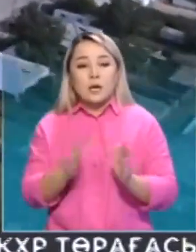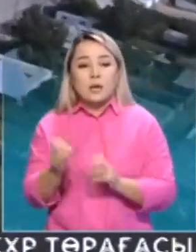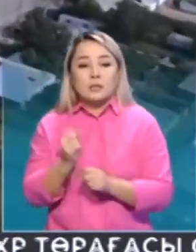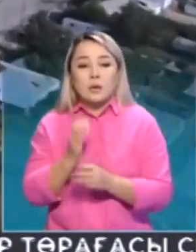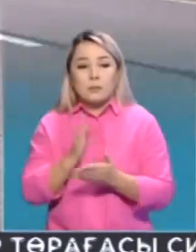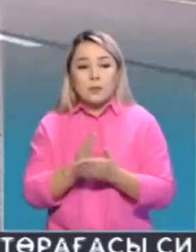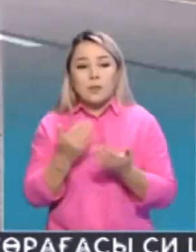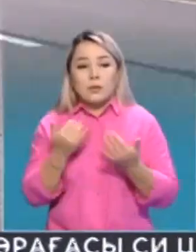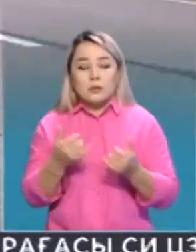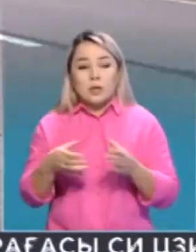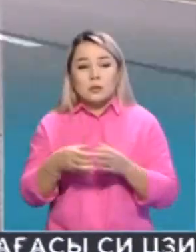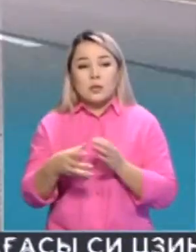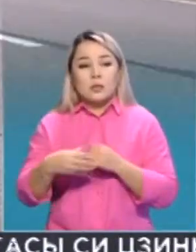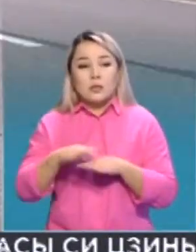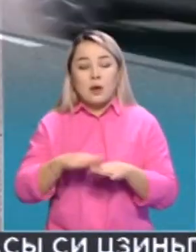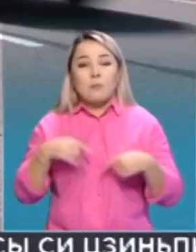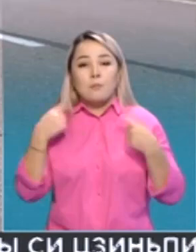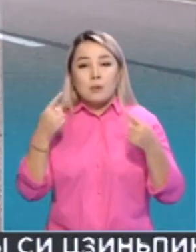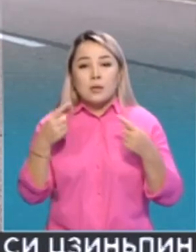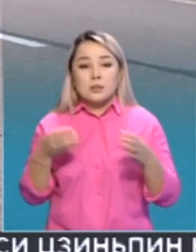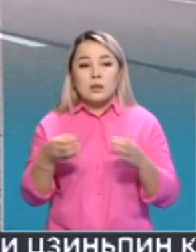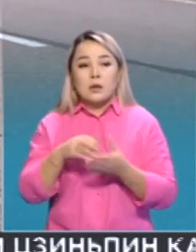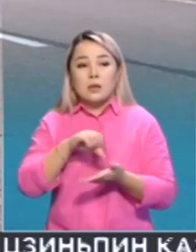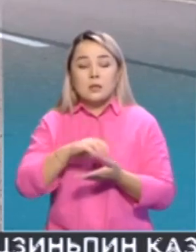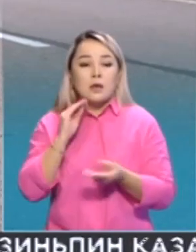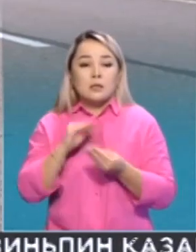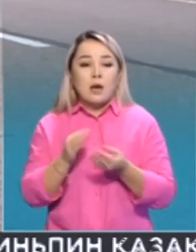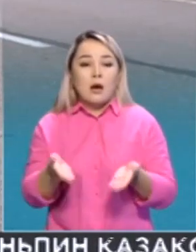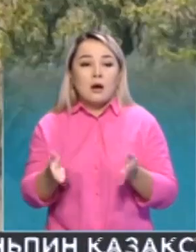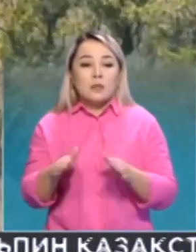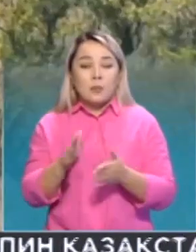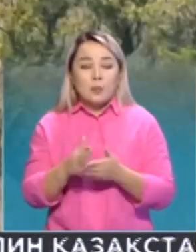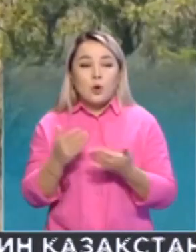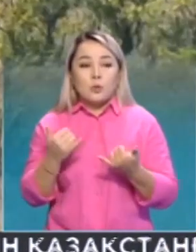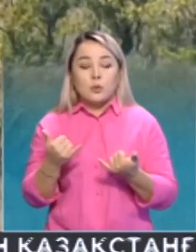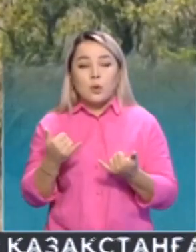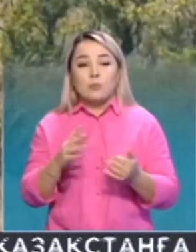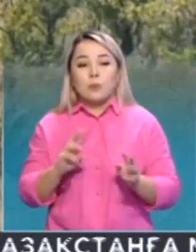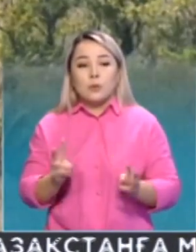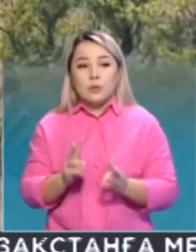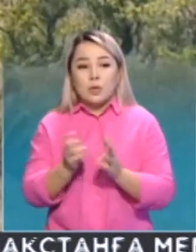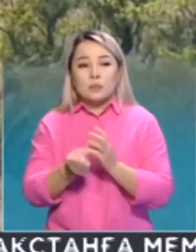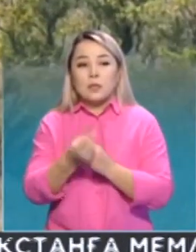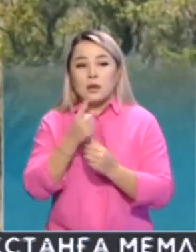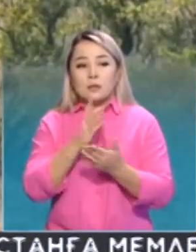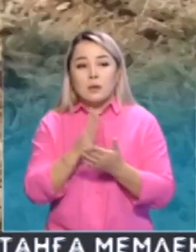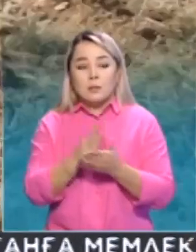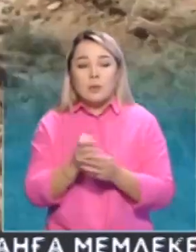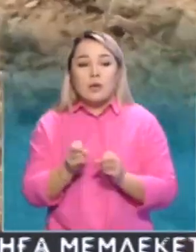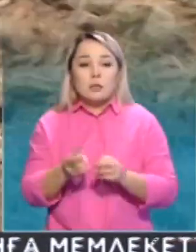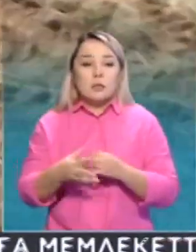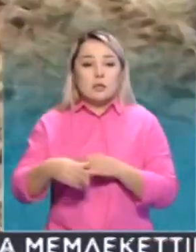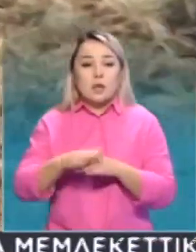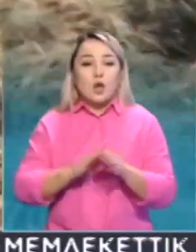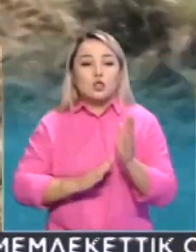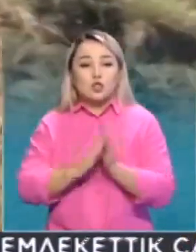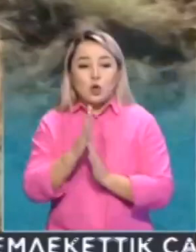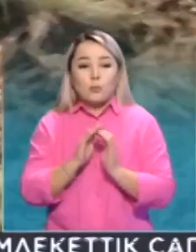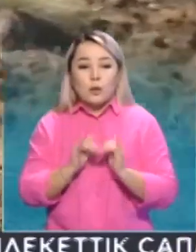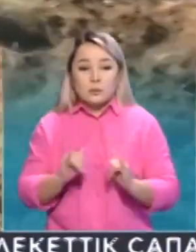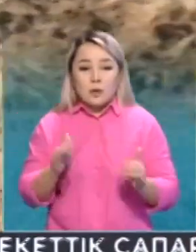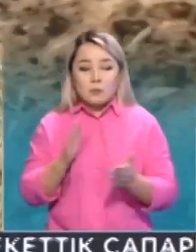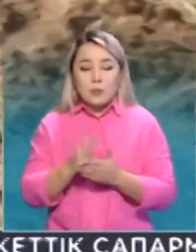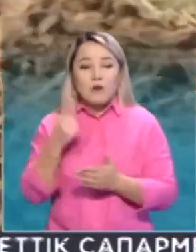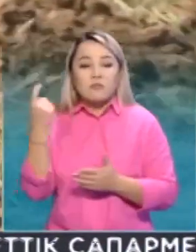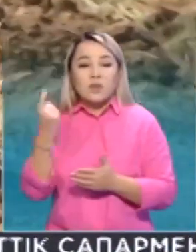бірақ шүйгінді алқаптар мал тұяғы тимеген күйі қала берген. Тіпті от десе лап ете қаларлықтай қаулаған шөп басып,